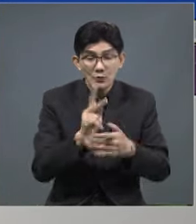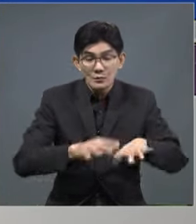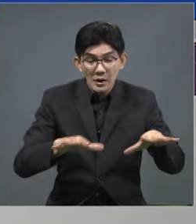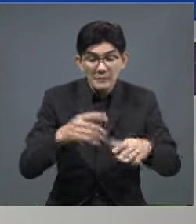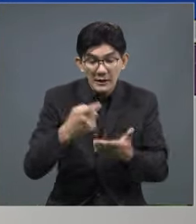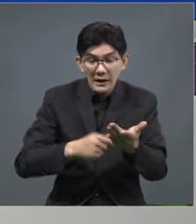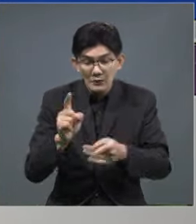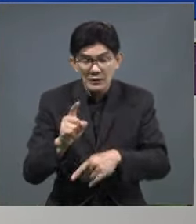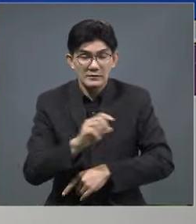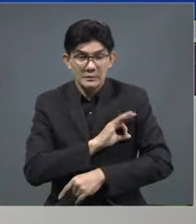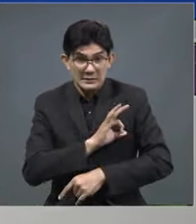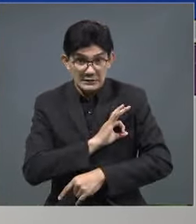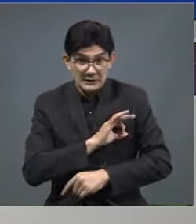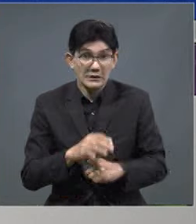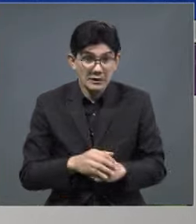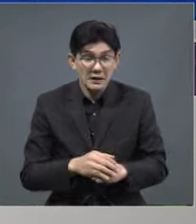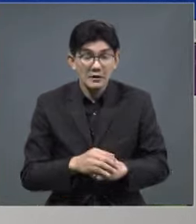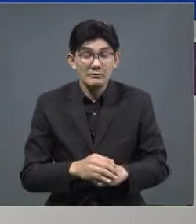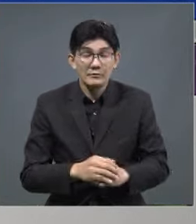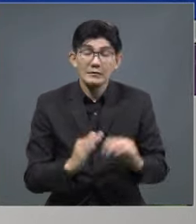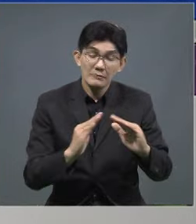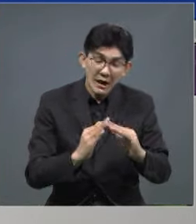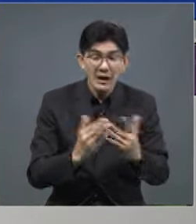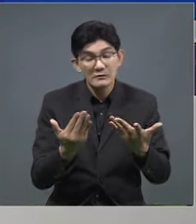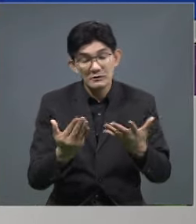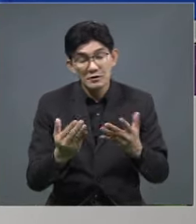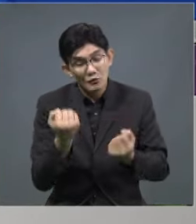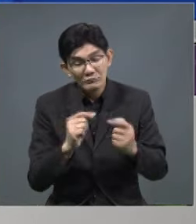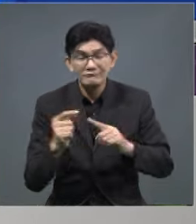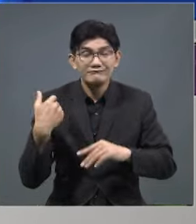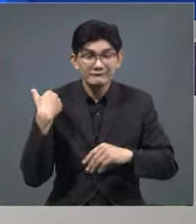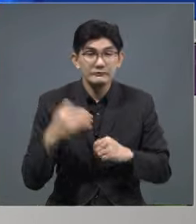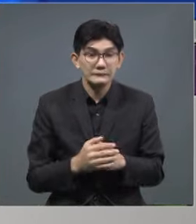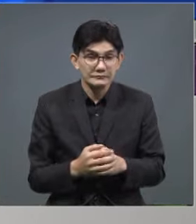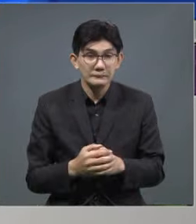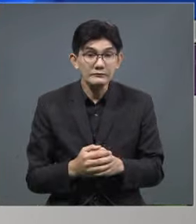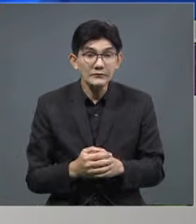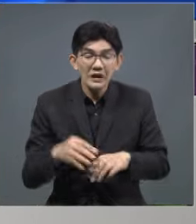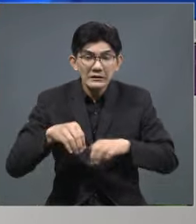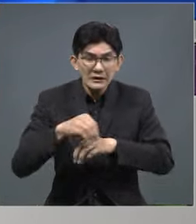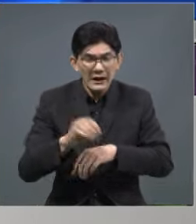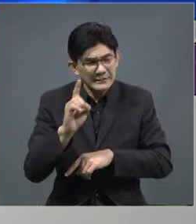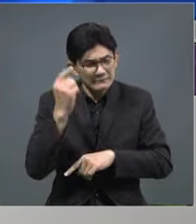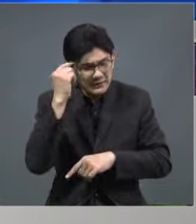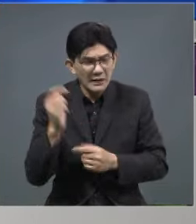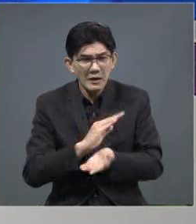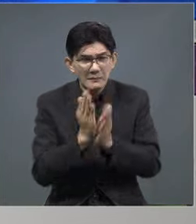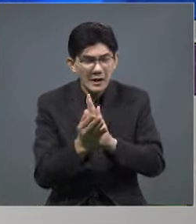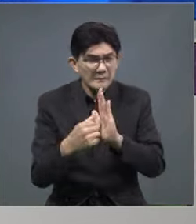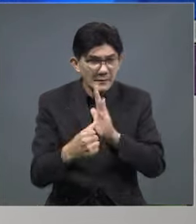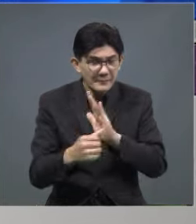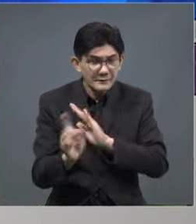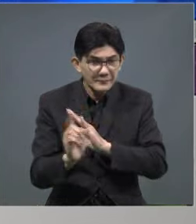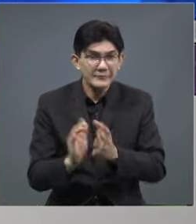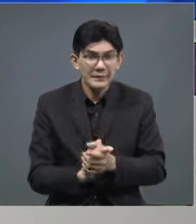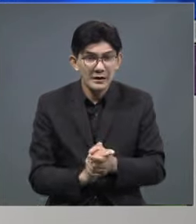ของสมาชิกเรื่องของหลักทรัพย์นะครับอันนี้คือที่ร่างเขียนไว้แต่ทางเครือข่ายเองทางเครือข่ายสหกรณ์เองมองว่าถ้า